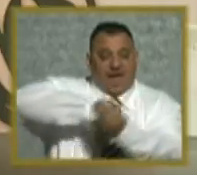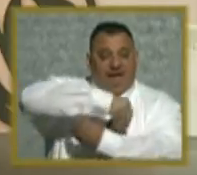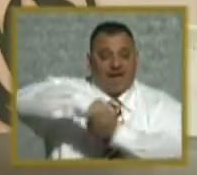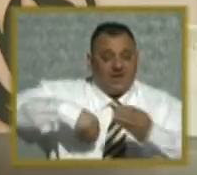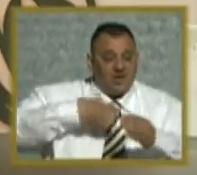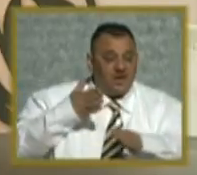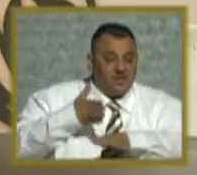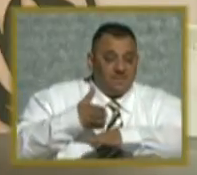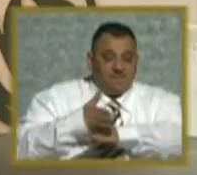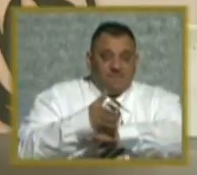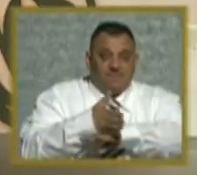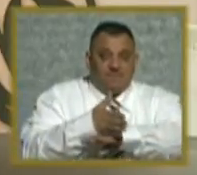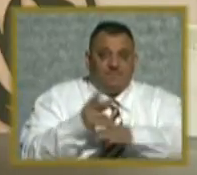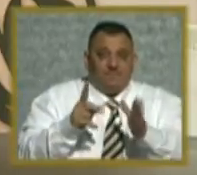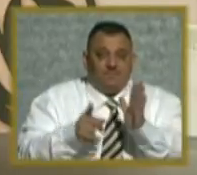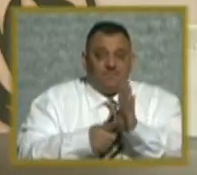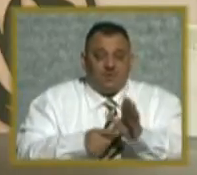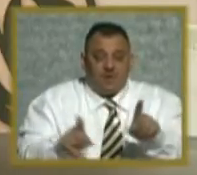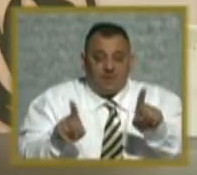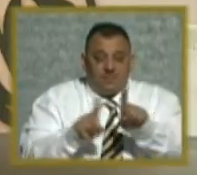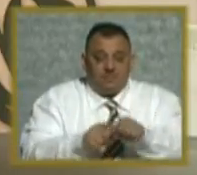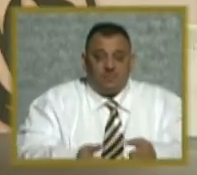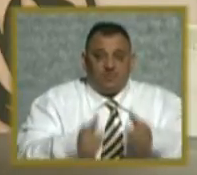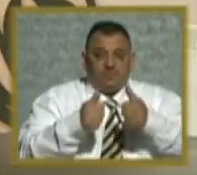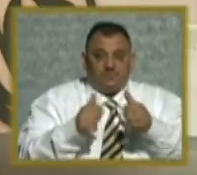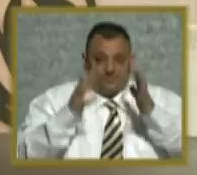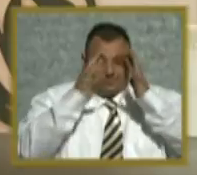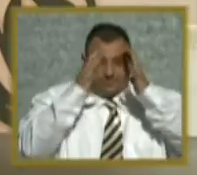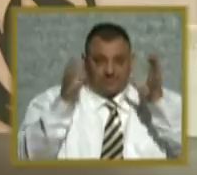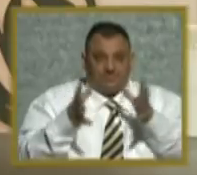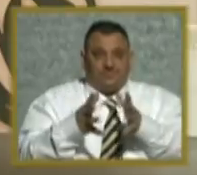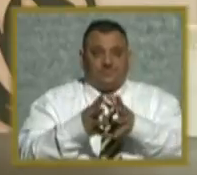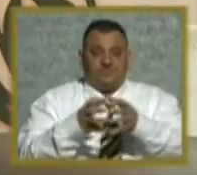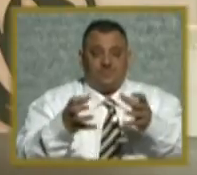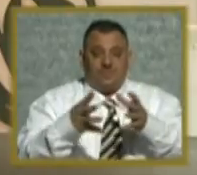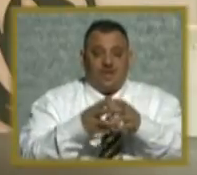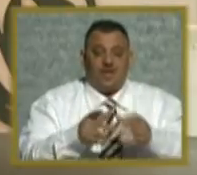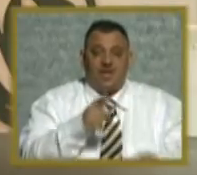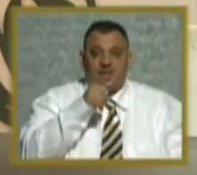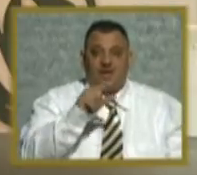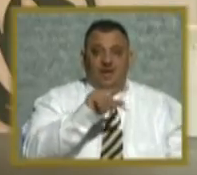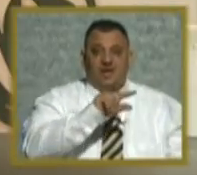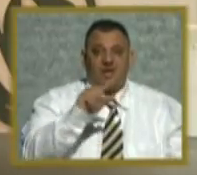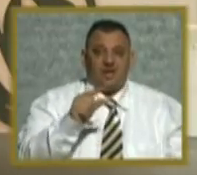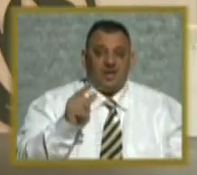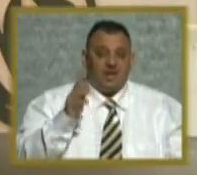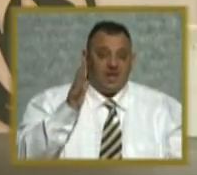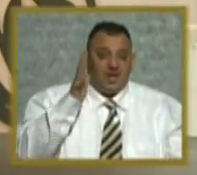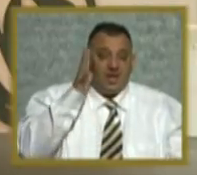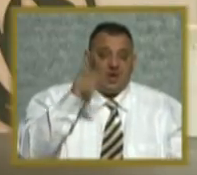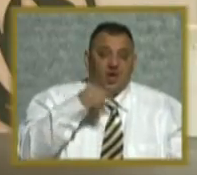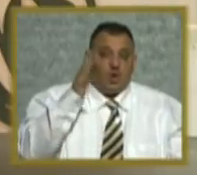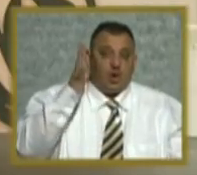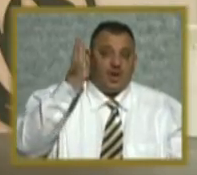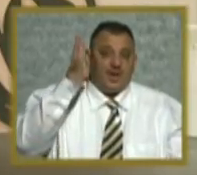حينما المتمتع والقارن. بعض العلماء ذهبوا في تفسير ضعيف، قال وصل، وفي قوله تعالى